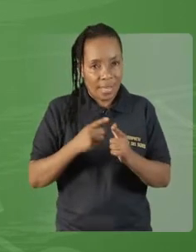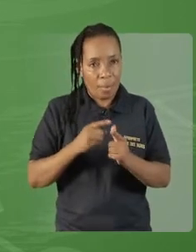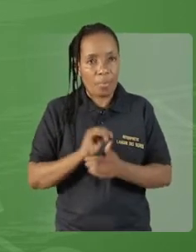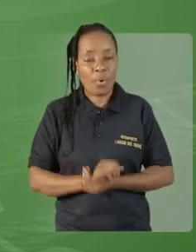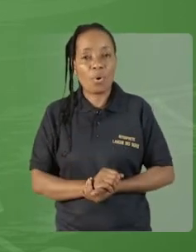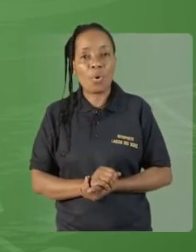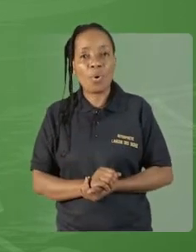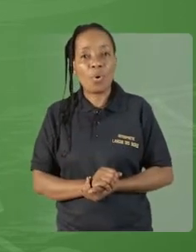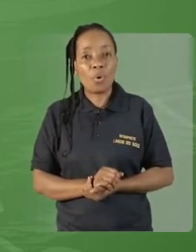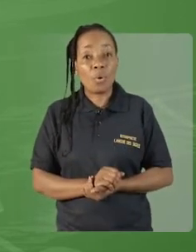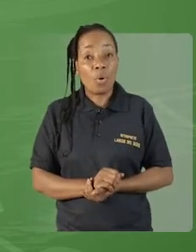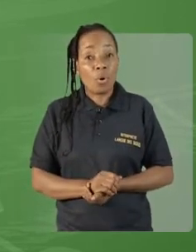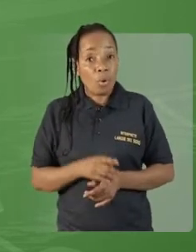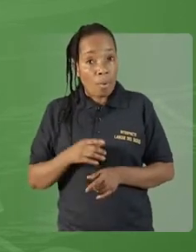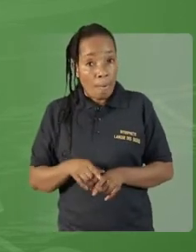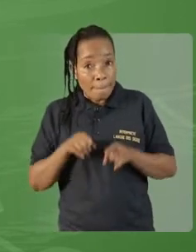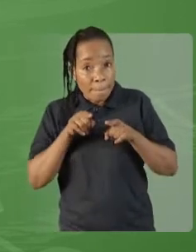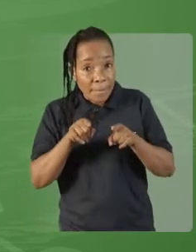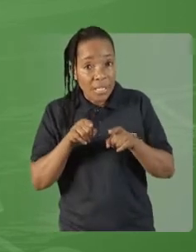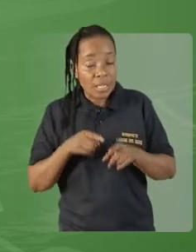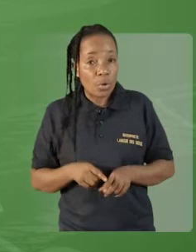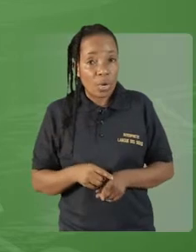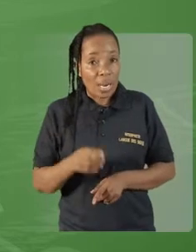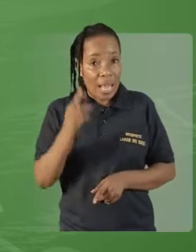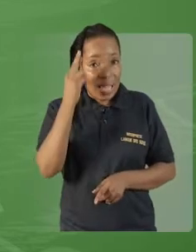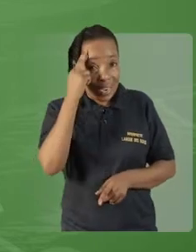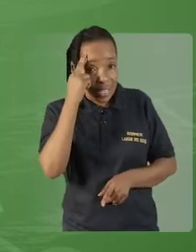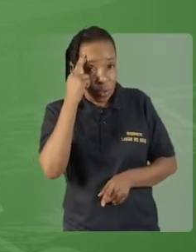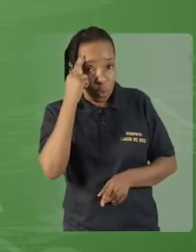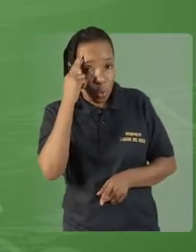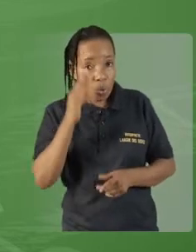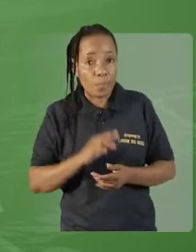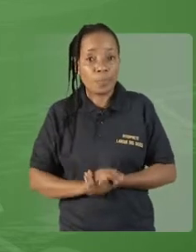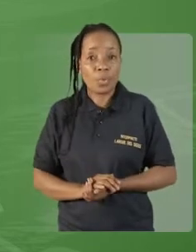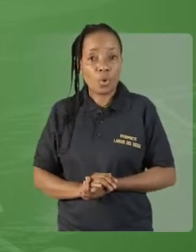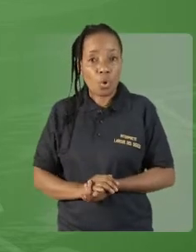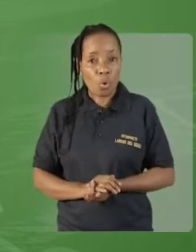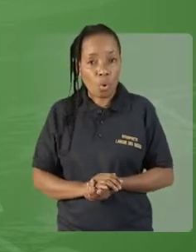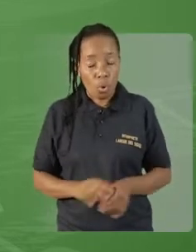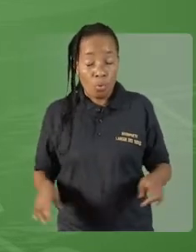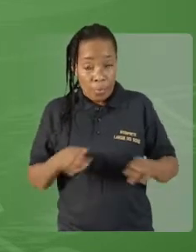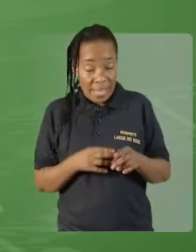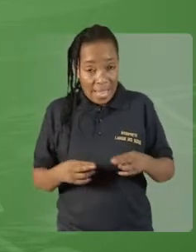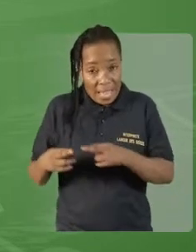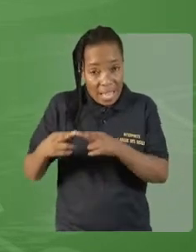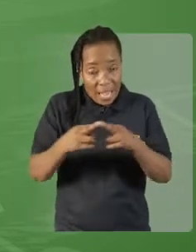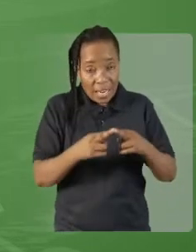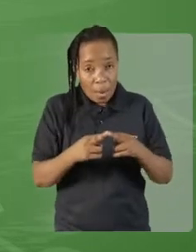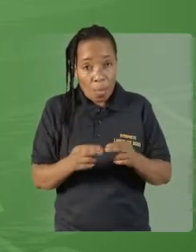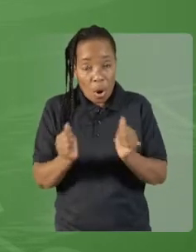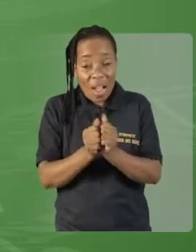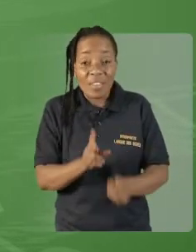Premier argument, tandis que la raison, en tant que faculté cognitive, se rapporte